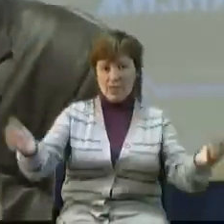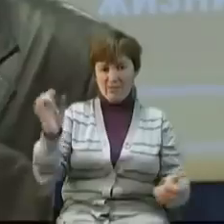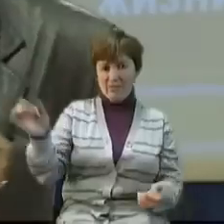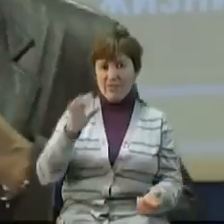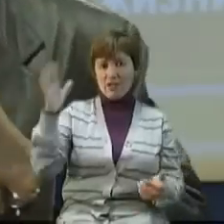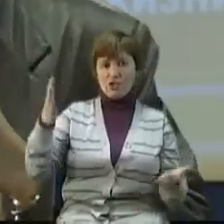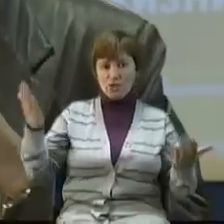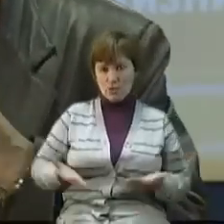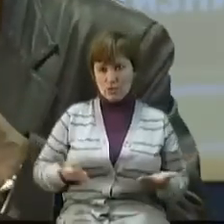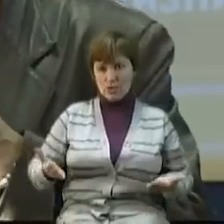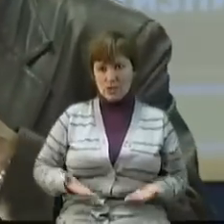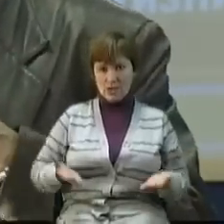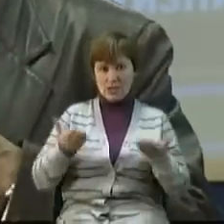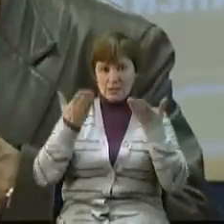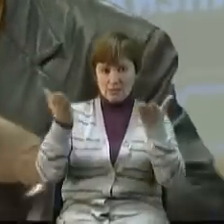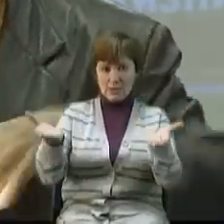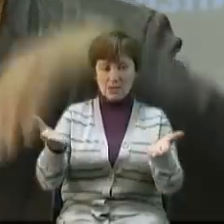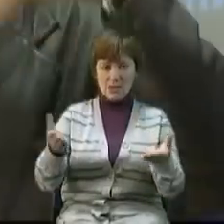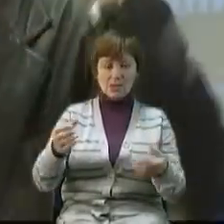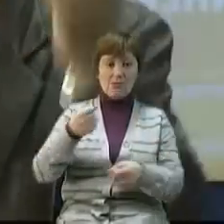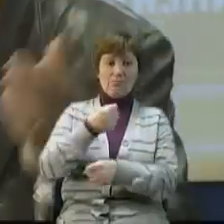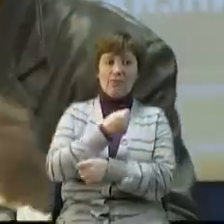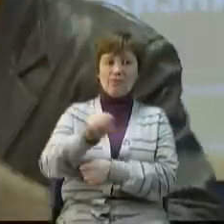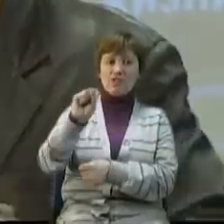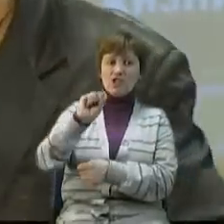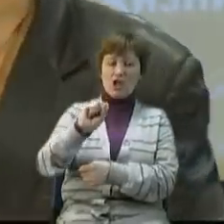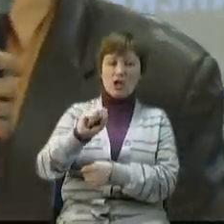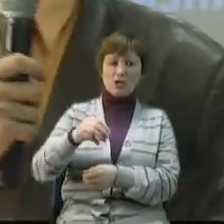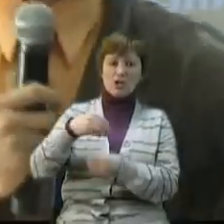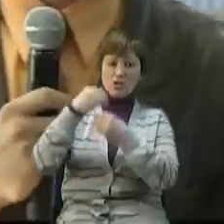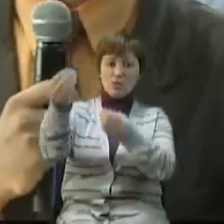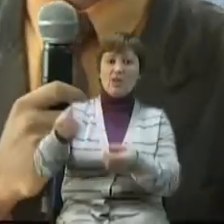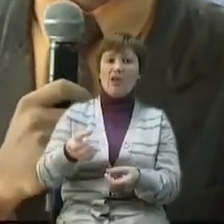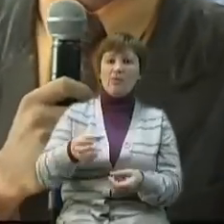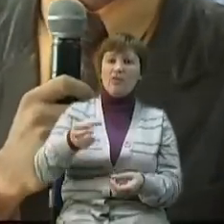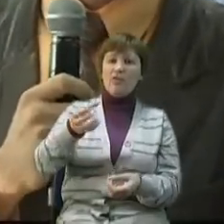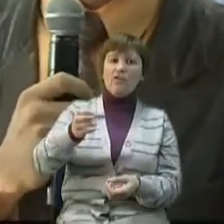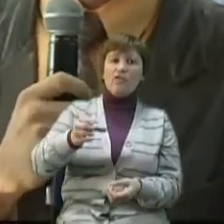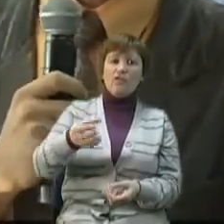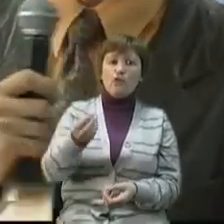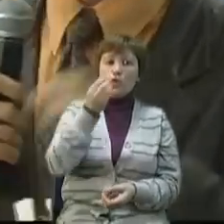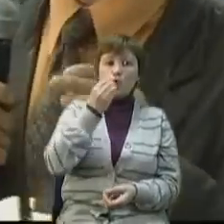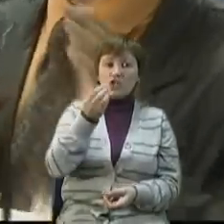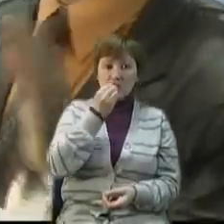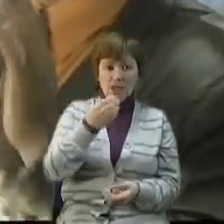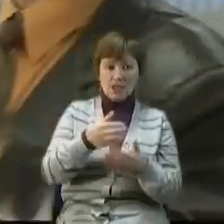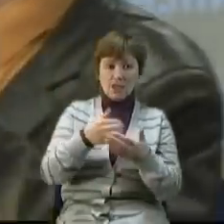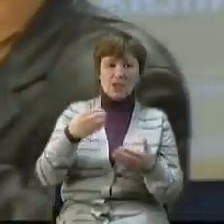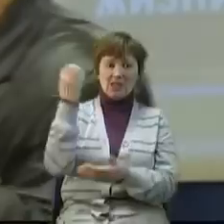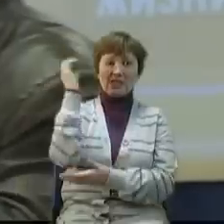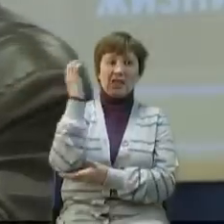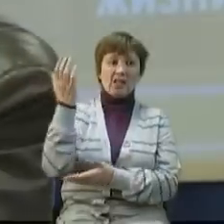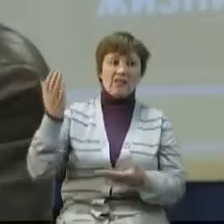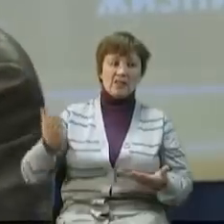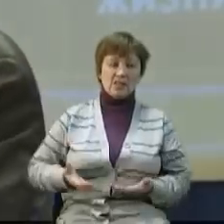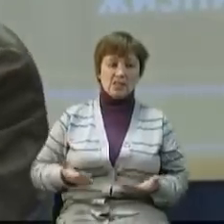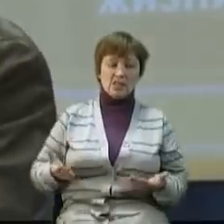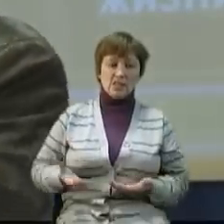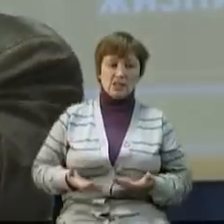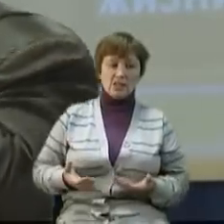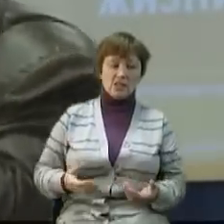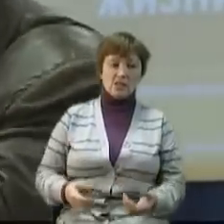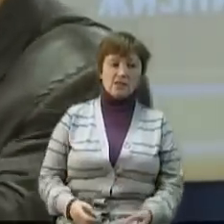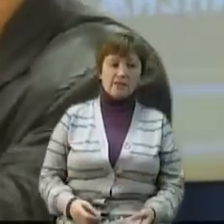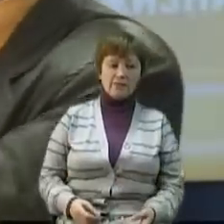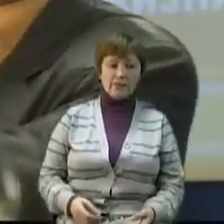написано: побеждающему дам вкушать от дерева жизни. Там есть много мест Писания, наверное, 5, о том,